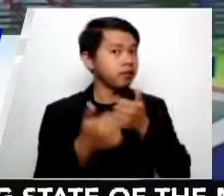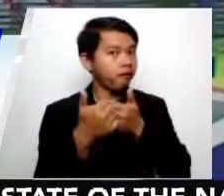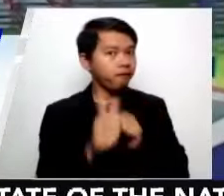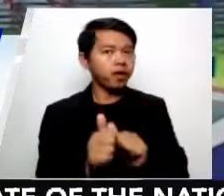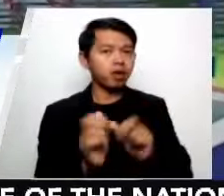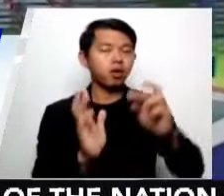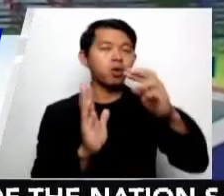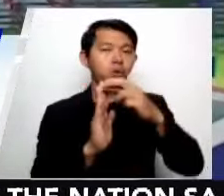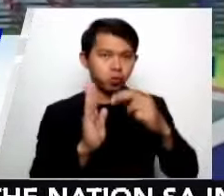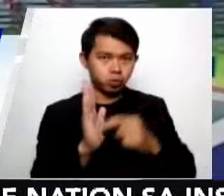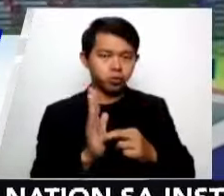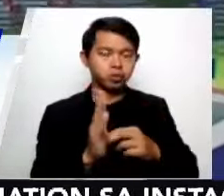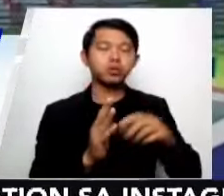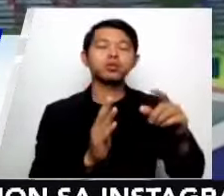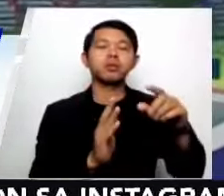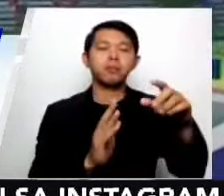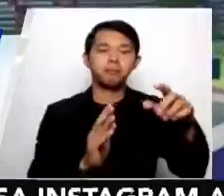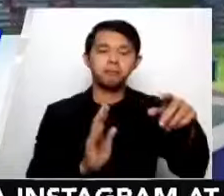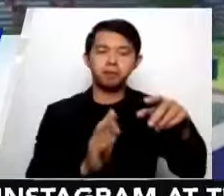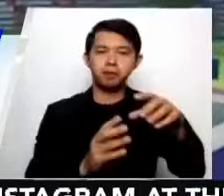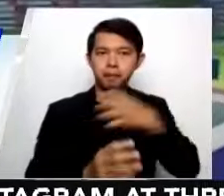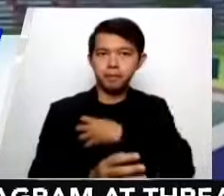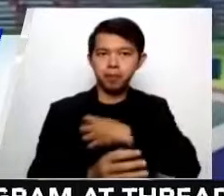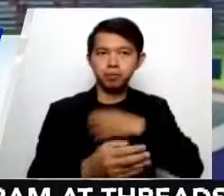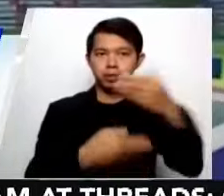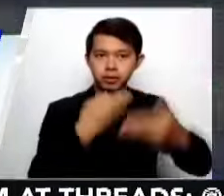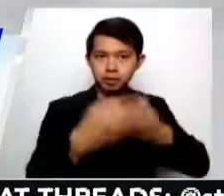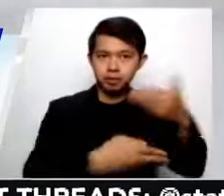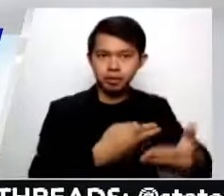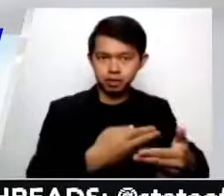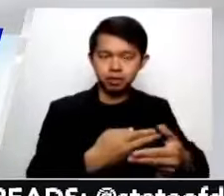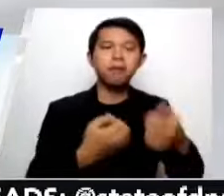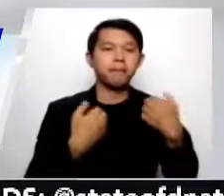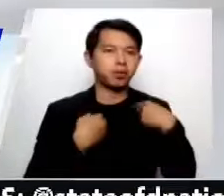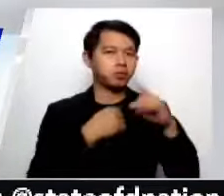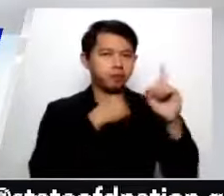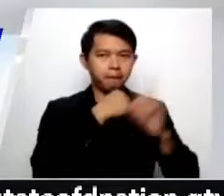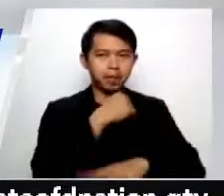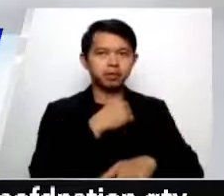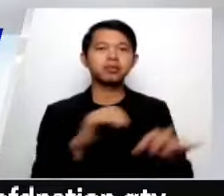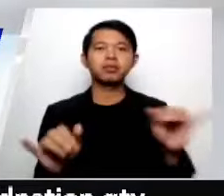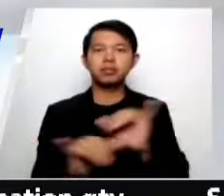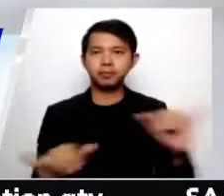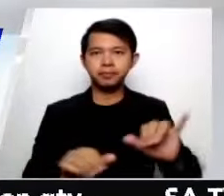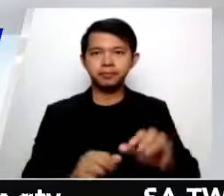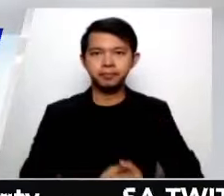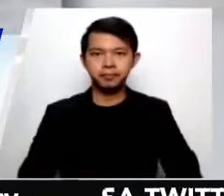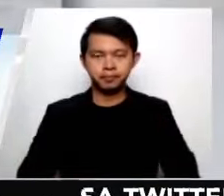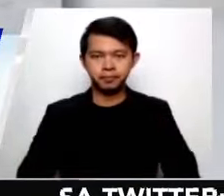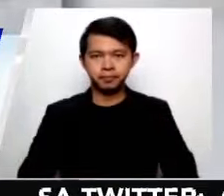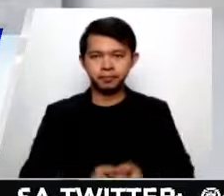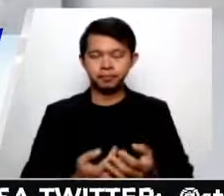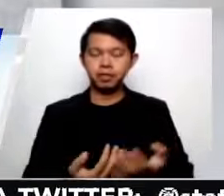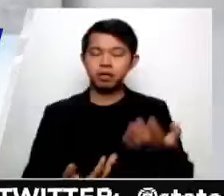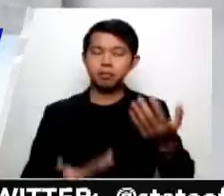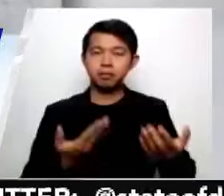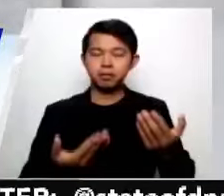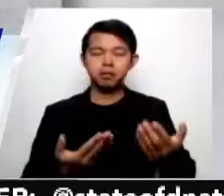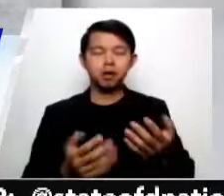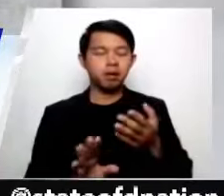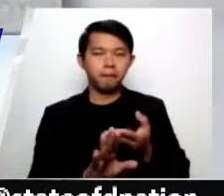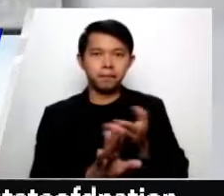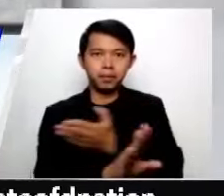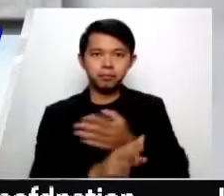mga police operational procedure, you will suffer the same fate. Bago ang pagbaba ng hatol ngayong araw, binisita kahapon ang